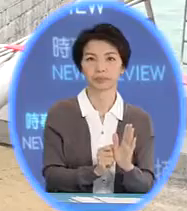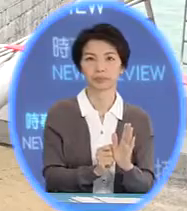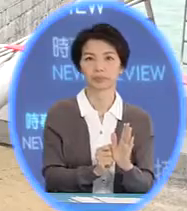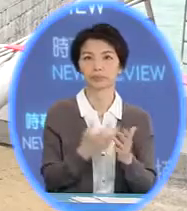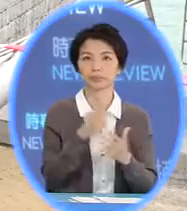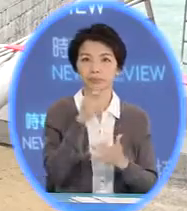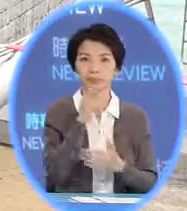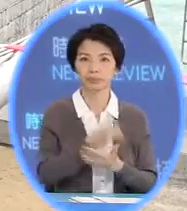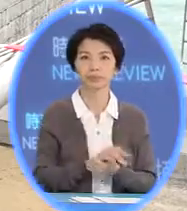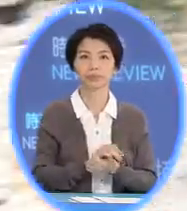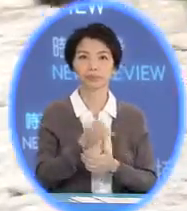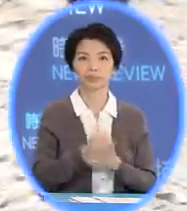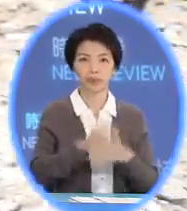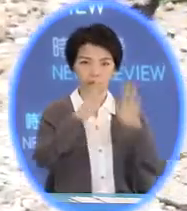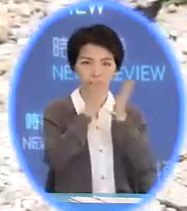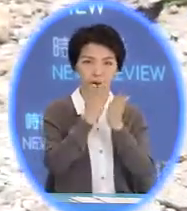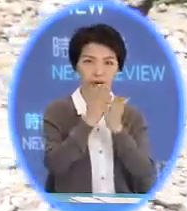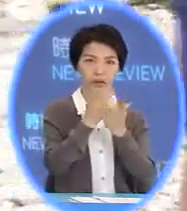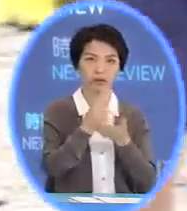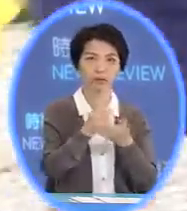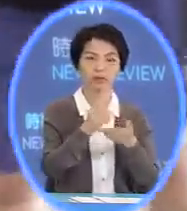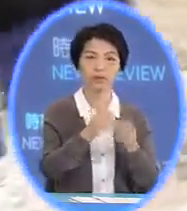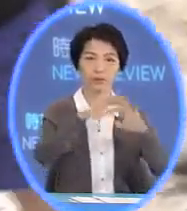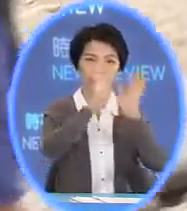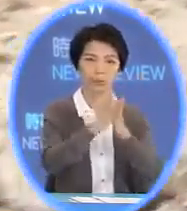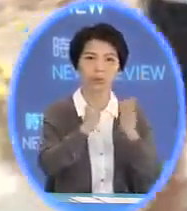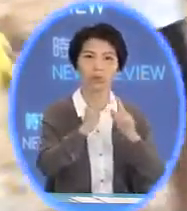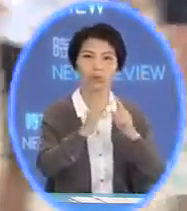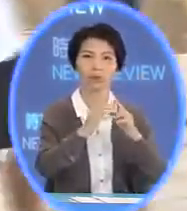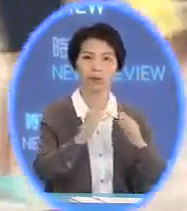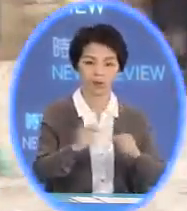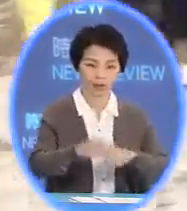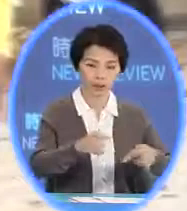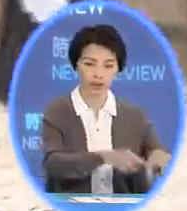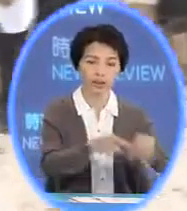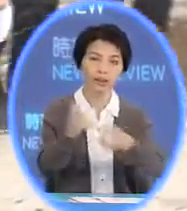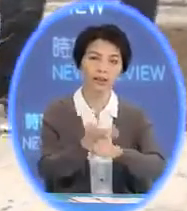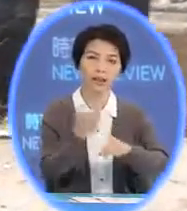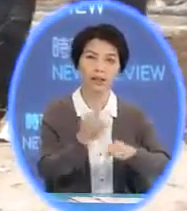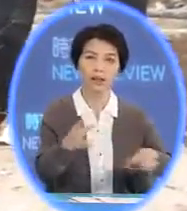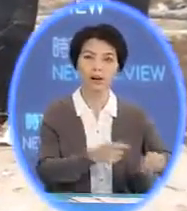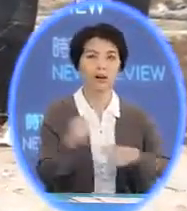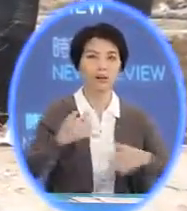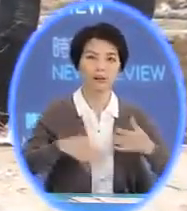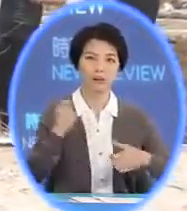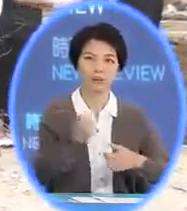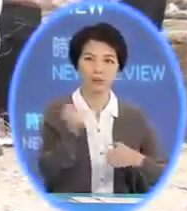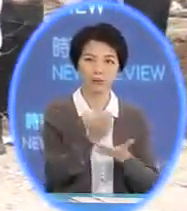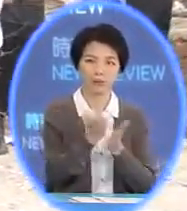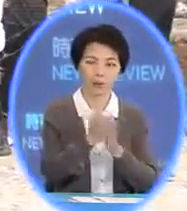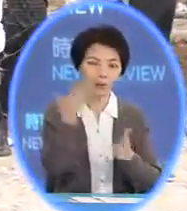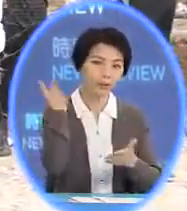有居民一家大細自發到海濱盡一分力，幫手清理石塊或者磚頭，希望加快海濱設施復